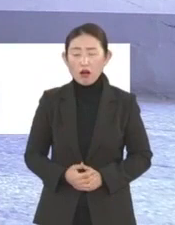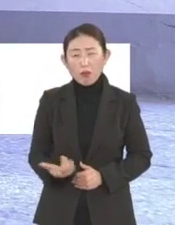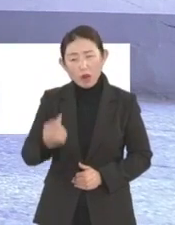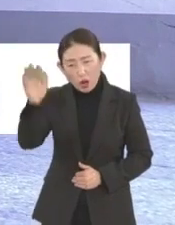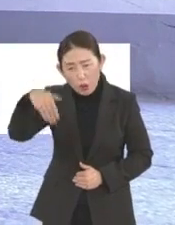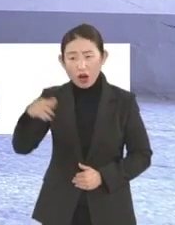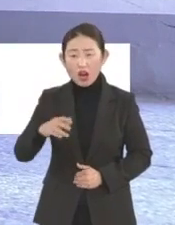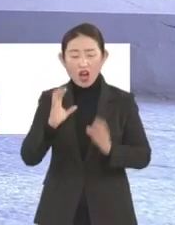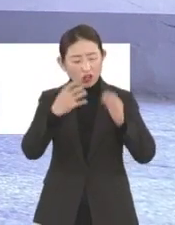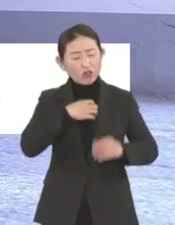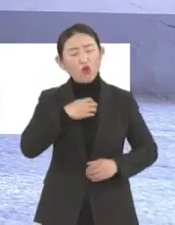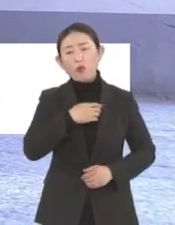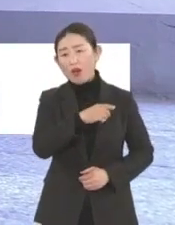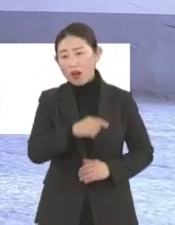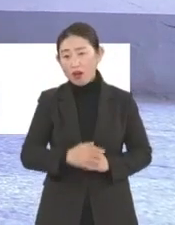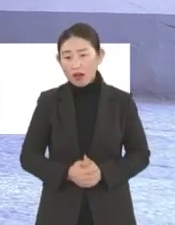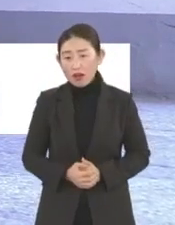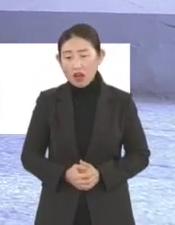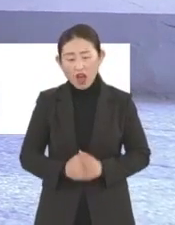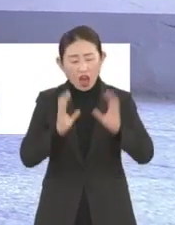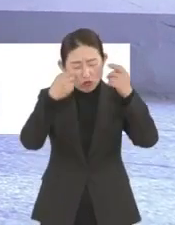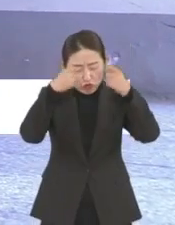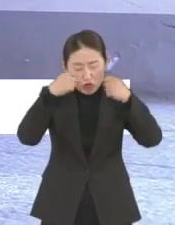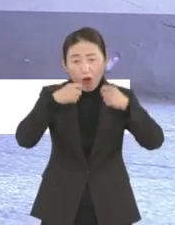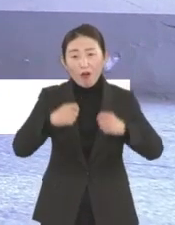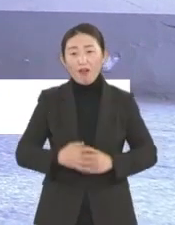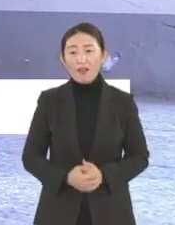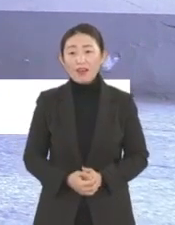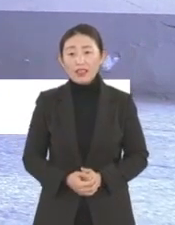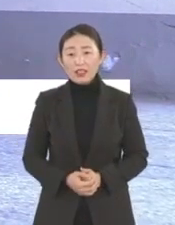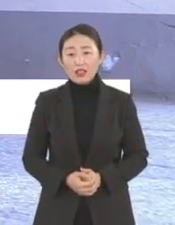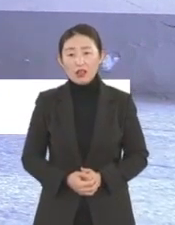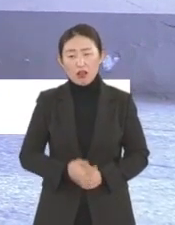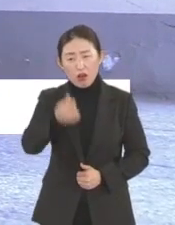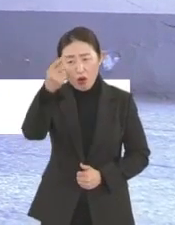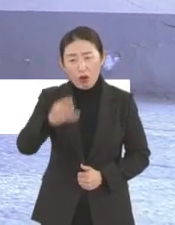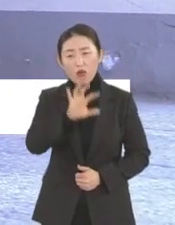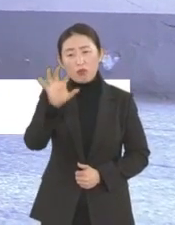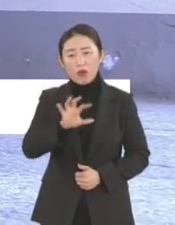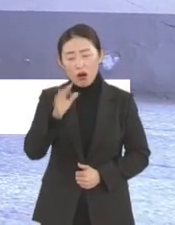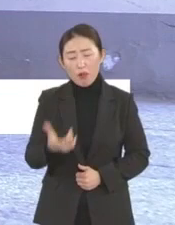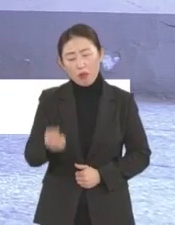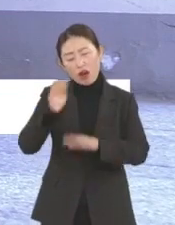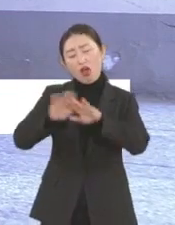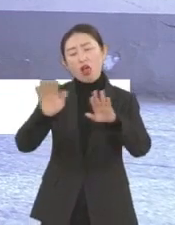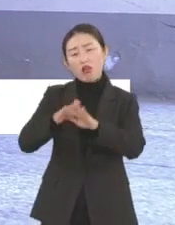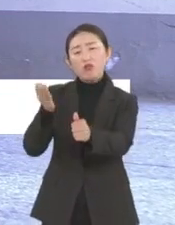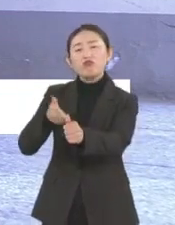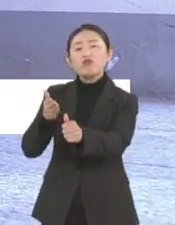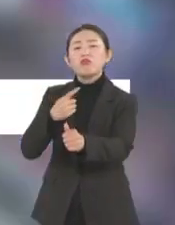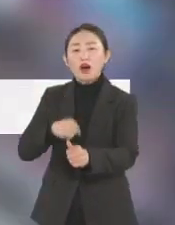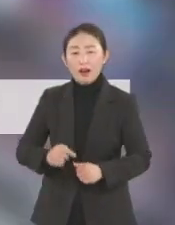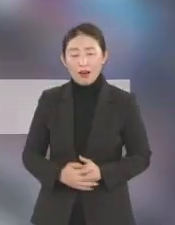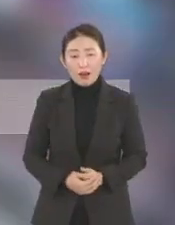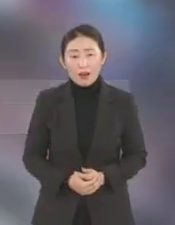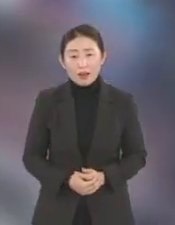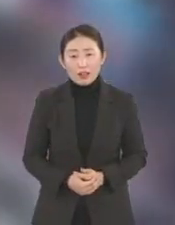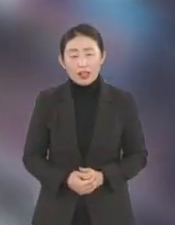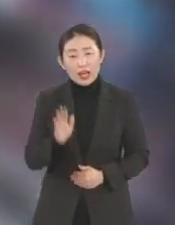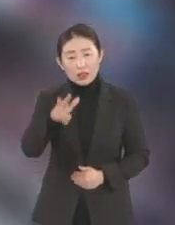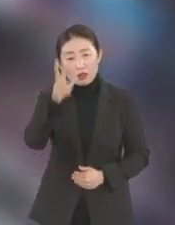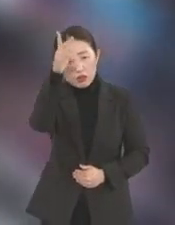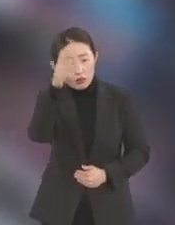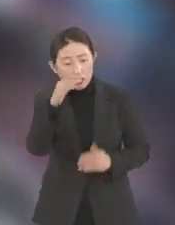빨리 오세요. 애들이 위험하니까. 애들도 울고 있었고. 이런 일이 한 번, 두 번이 아니니 조속하게 처리하시라고.